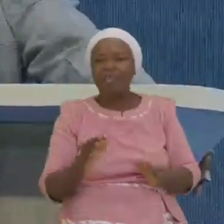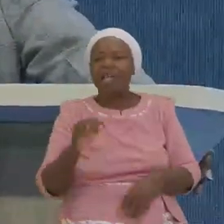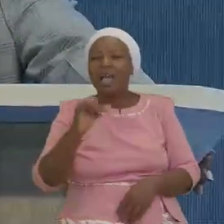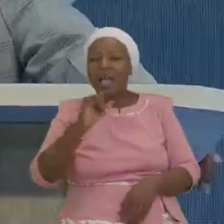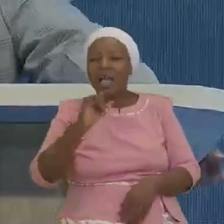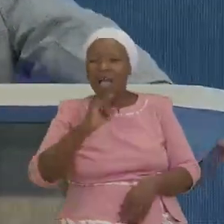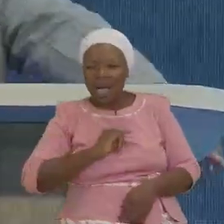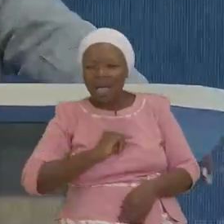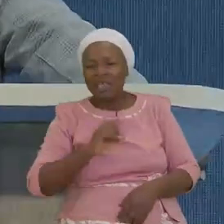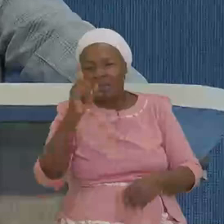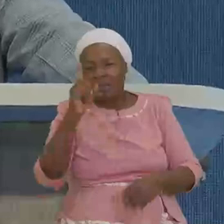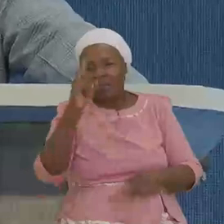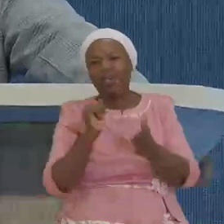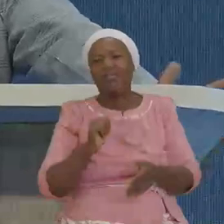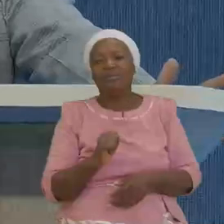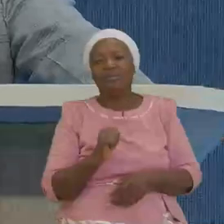il est mon sauveur.